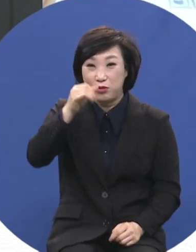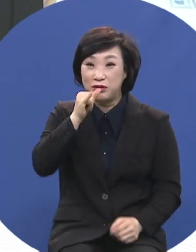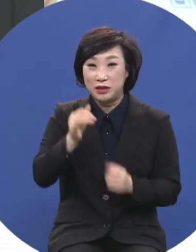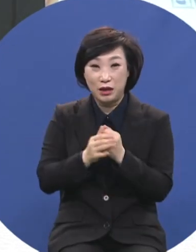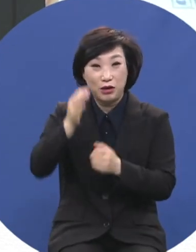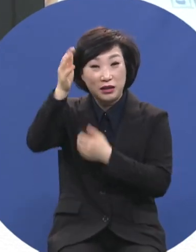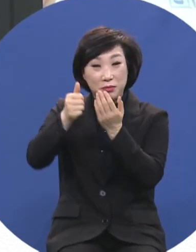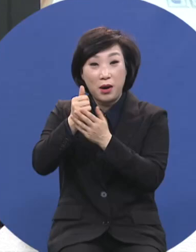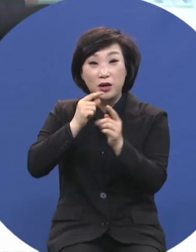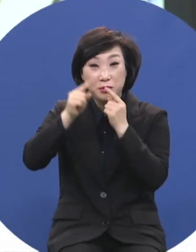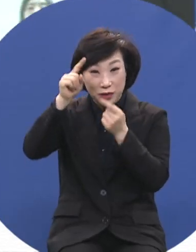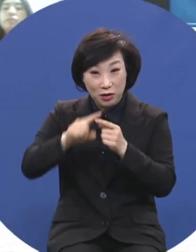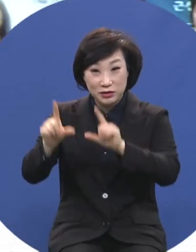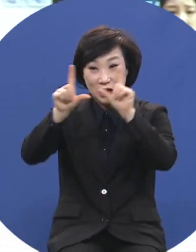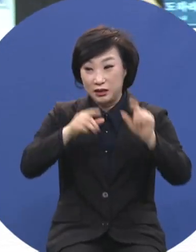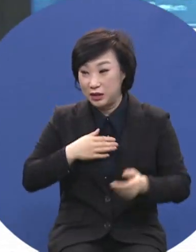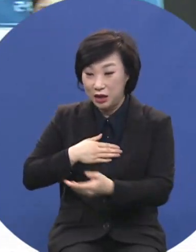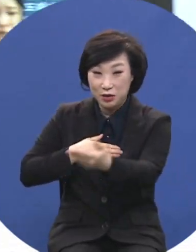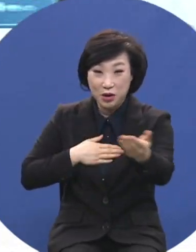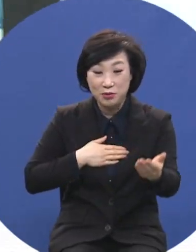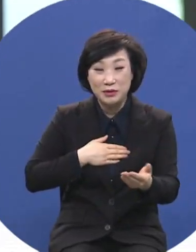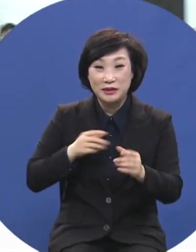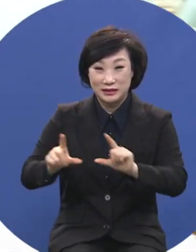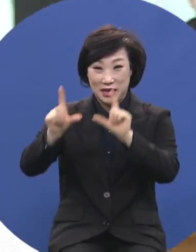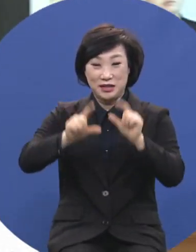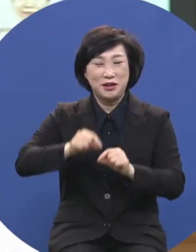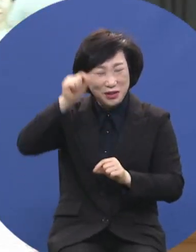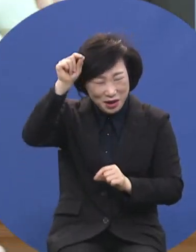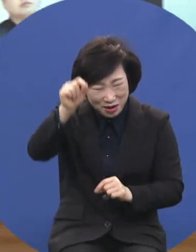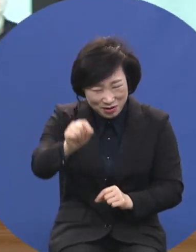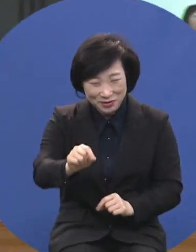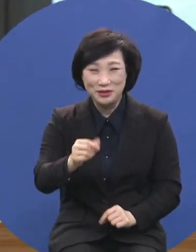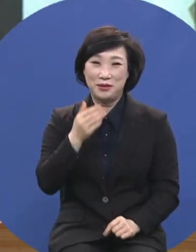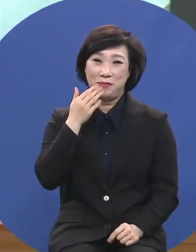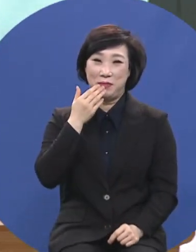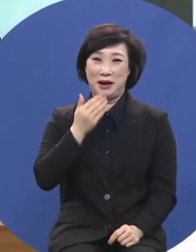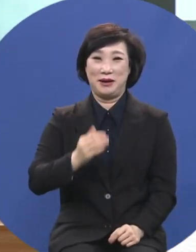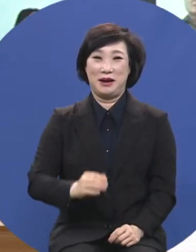그 말씀대로 사는 자는 영원히 살리라고